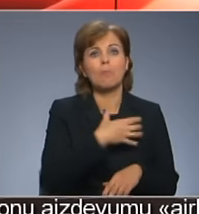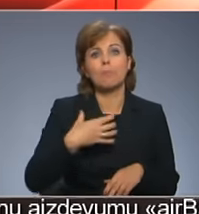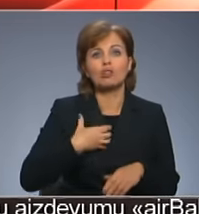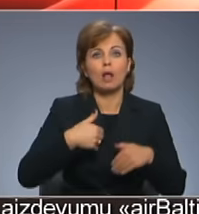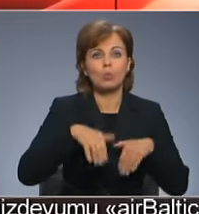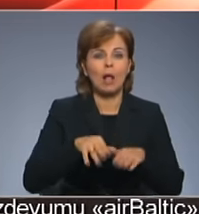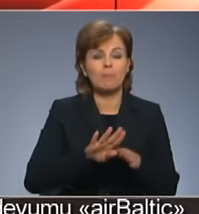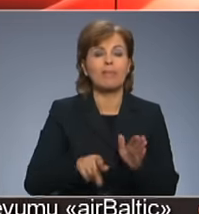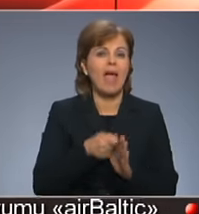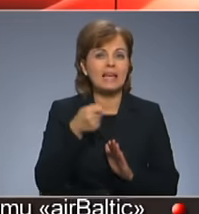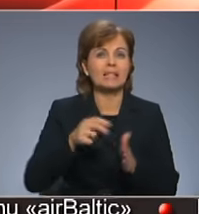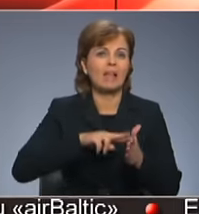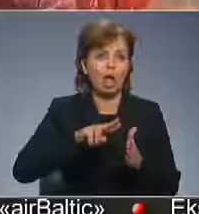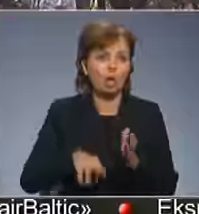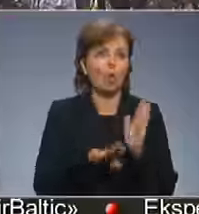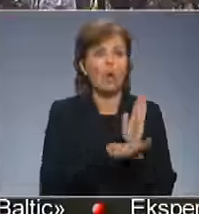Skaidro Vidzemes televīzija.